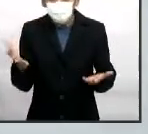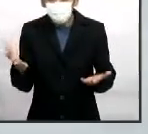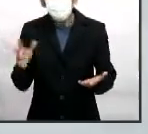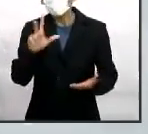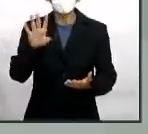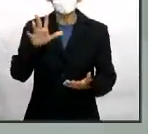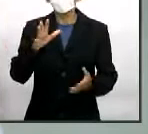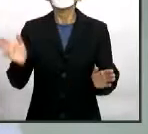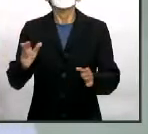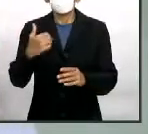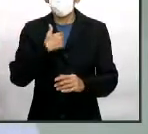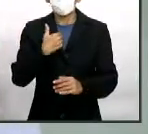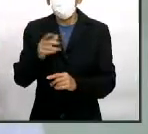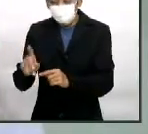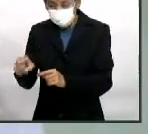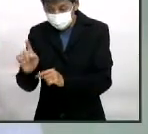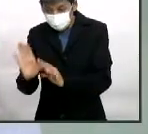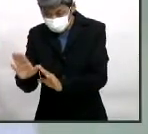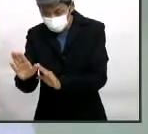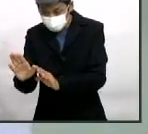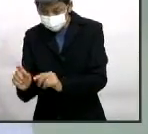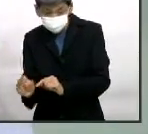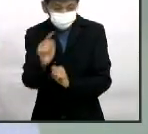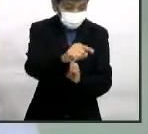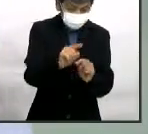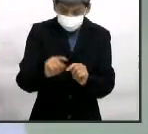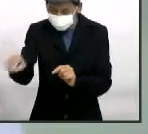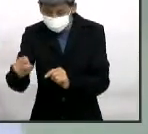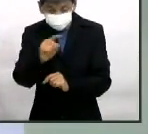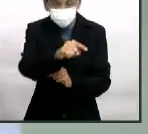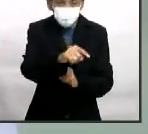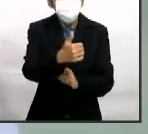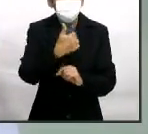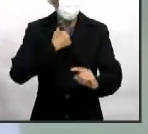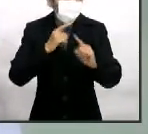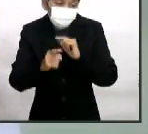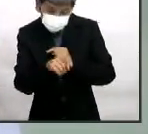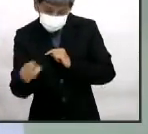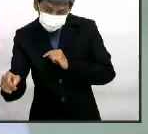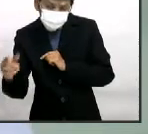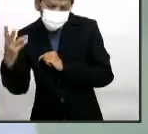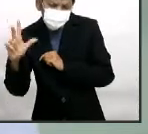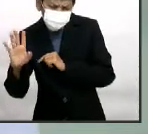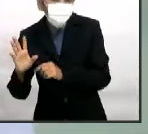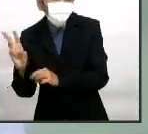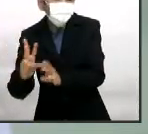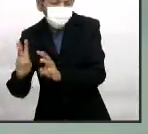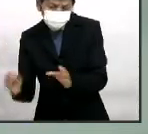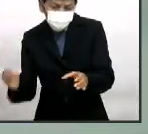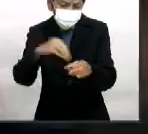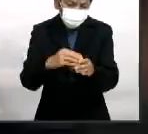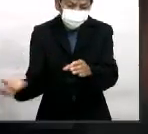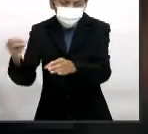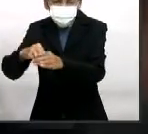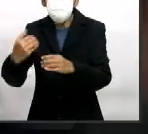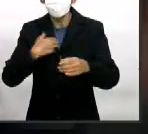ได้เราก็จะไปฝากไว้ทีมที่เป็นสำรองทีมอื่นได้ไหมเราก็จะไปคุยกับทุกทีมว่าเอ้ยมีคนเนี้ยแล้วก็เหมือนเร